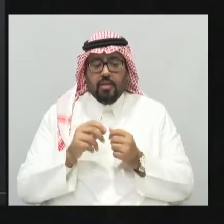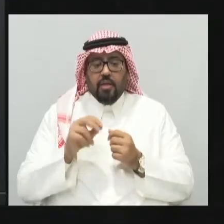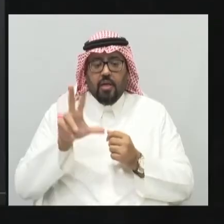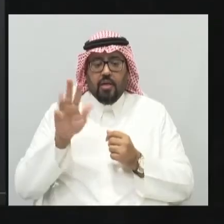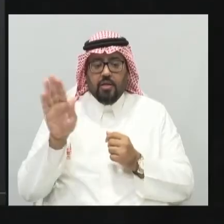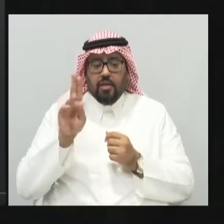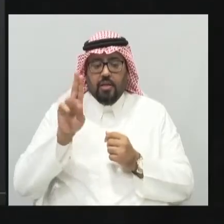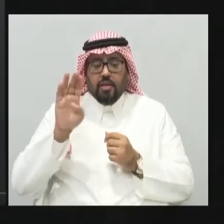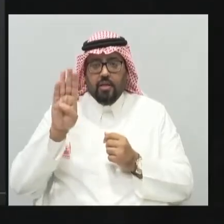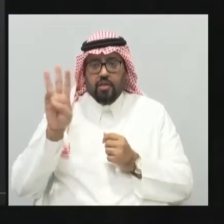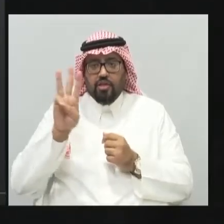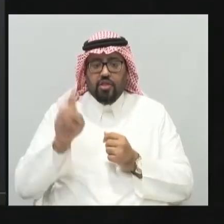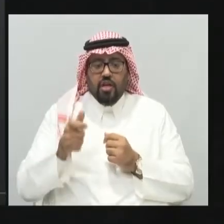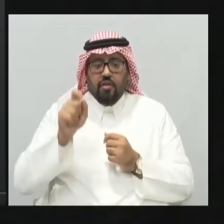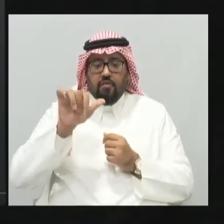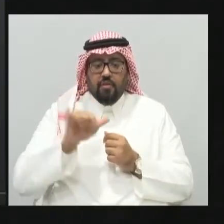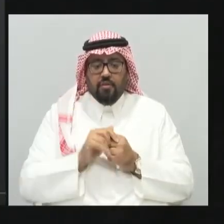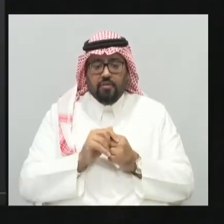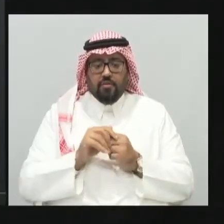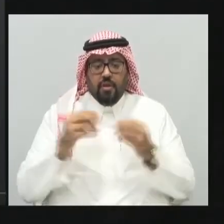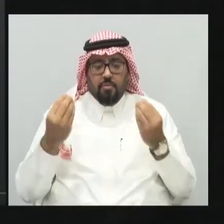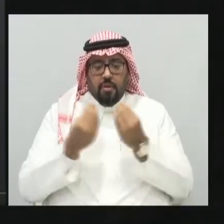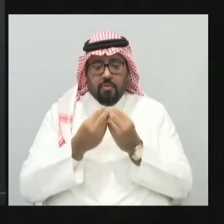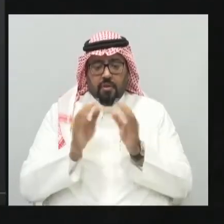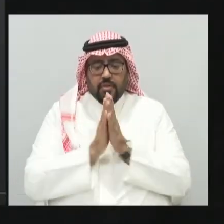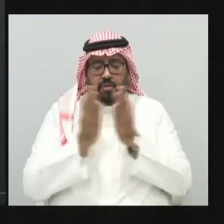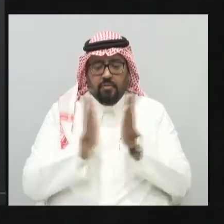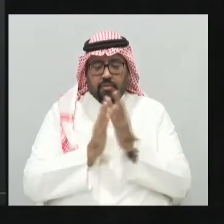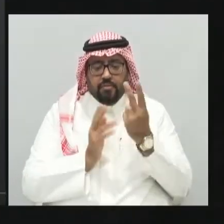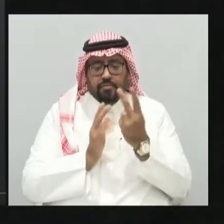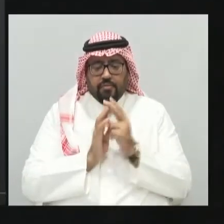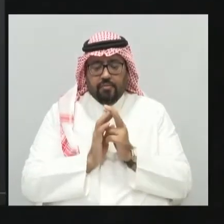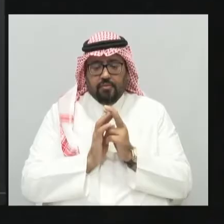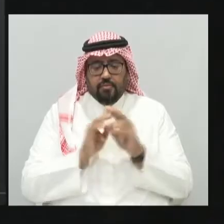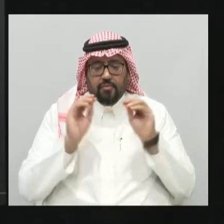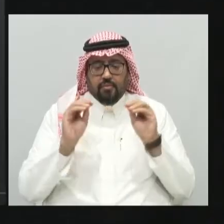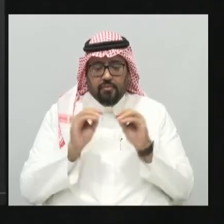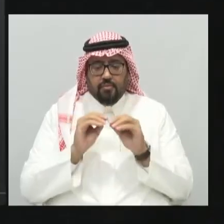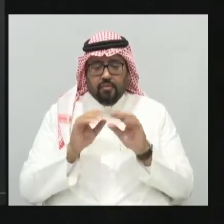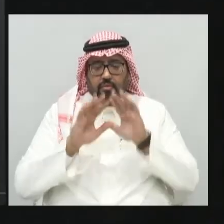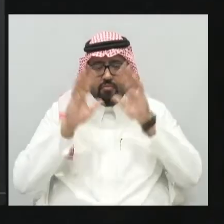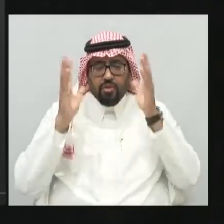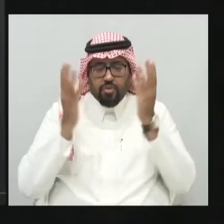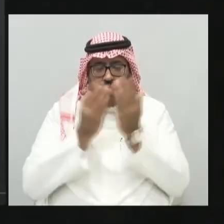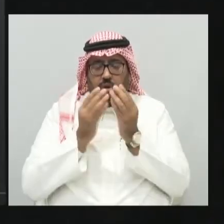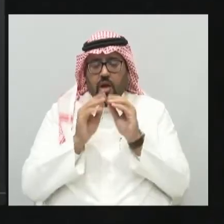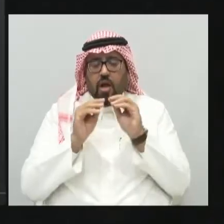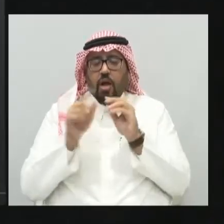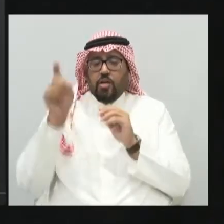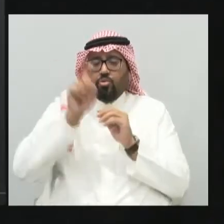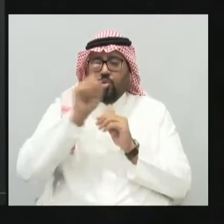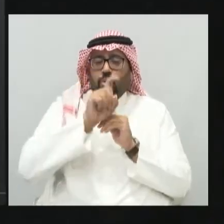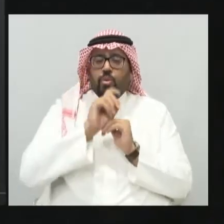طيب نكون مع بعض باذن الله بهذا الصفحتين بناخذ مجموعه من